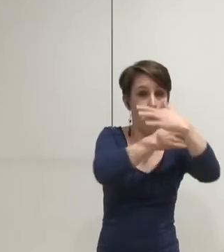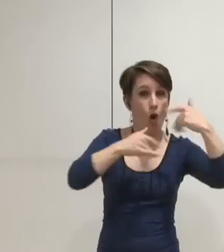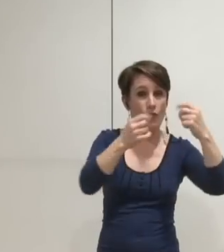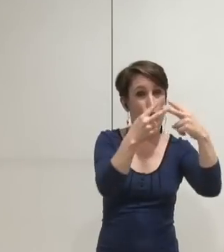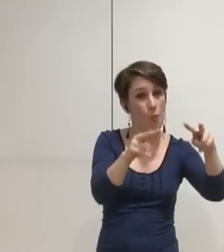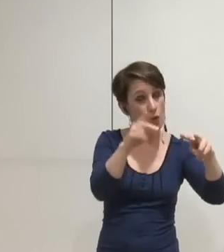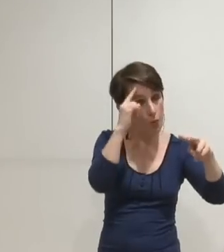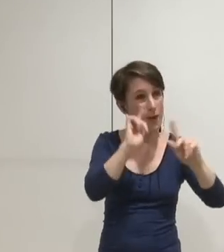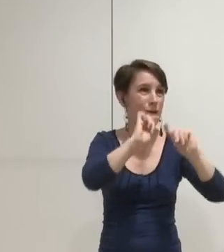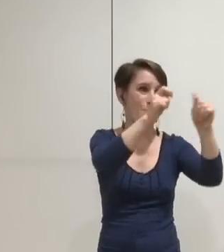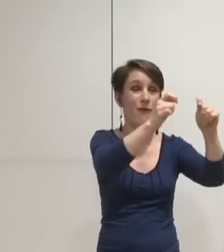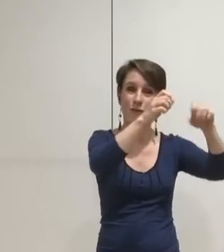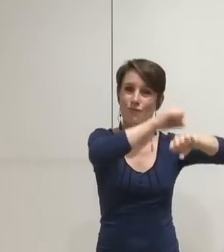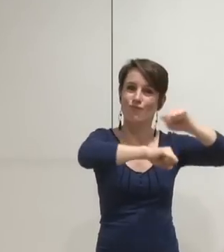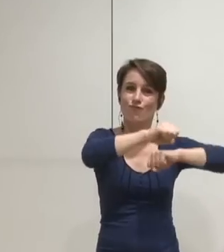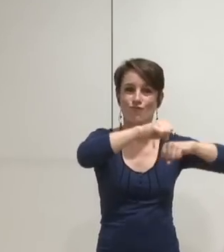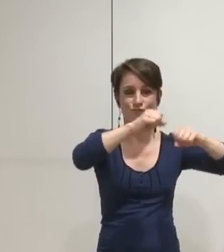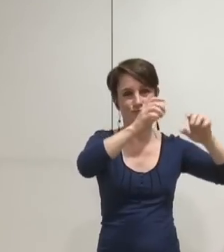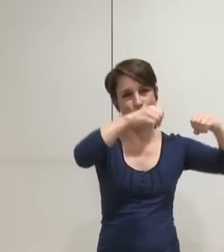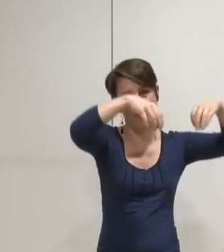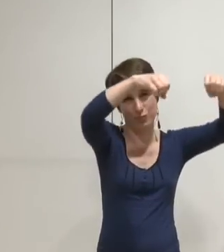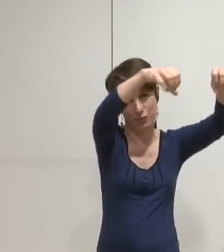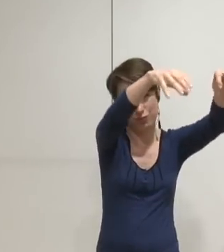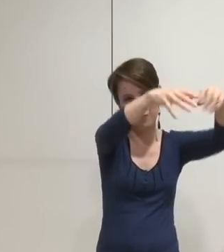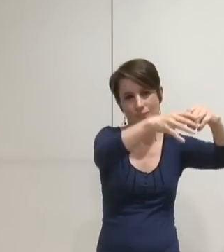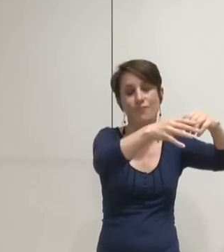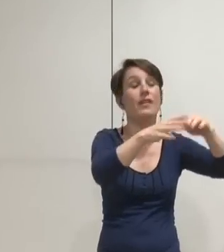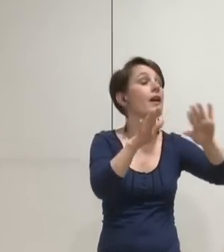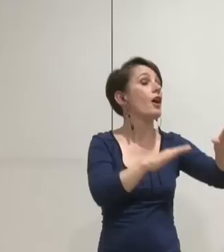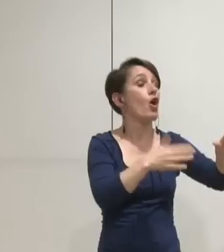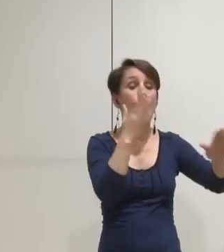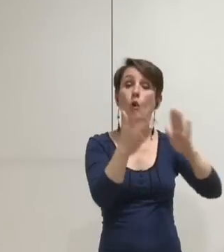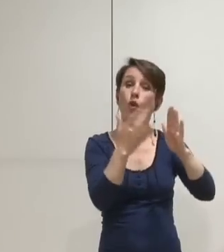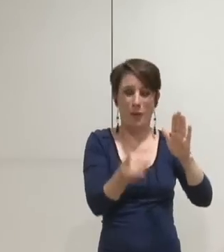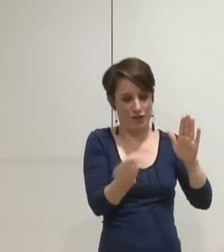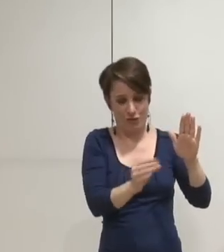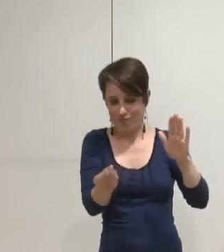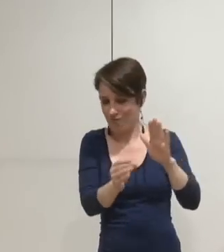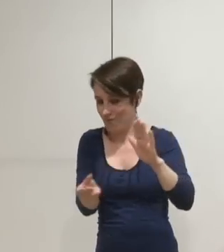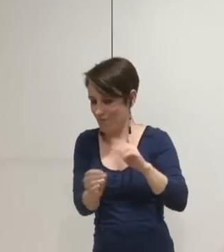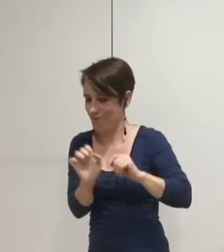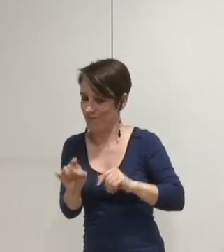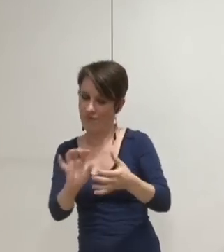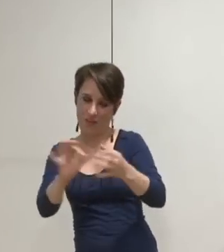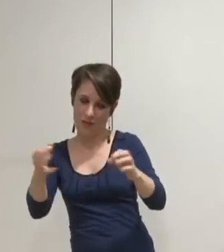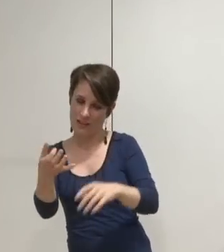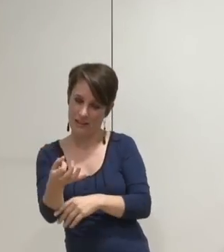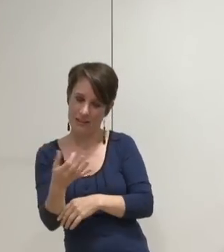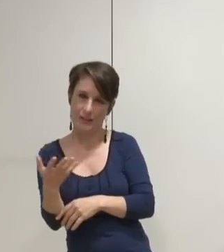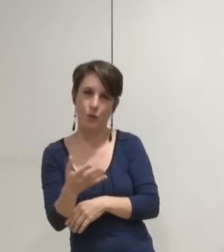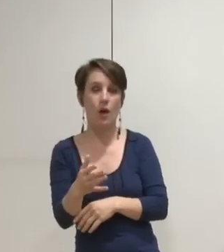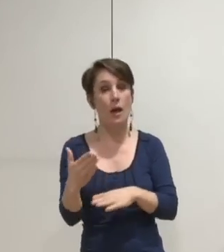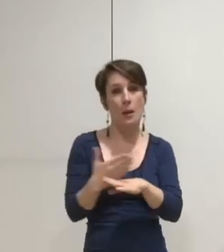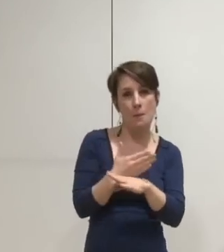l'éclairage public mais plus loin on peut lire que et je cite encore la préparation de la mise en concurrence de